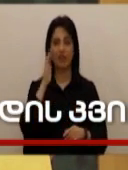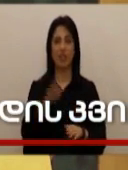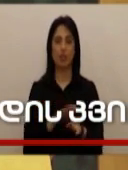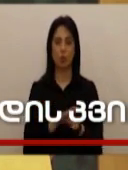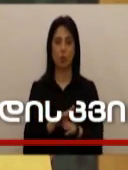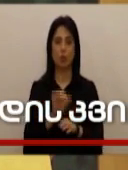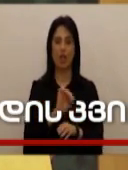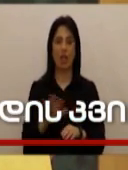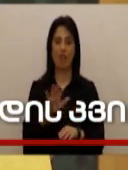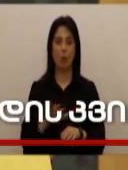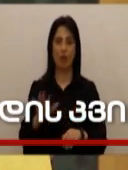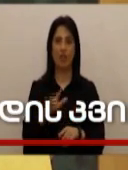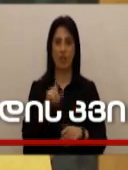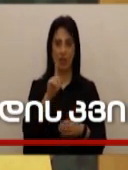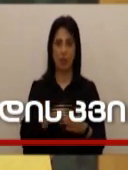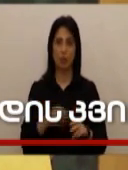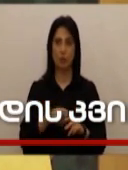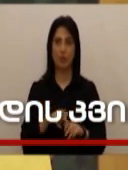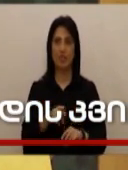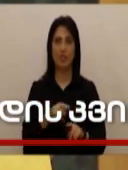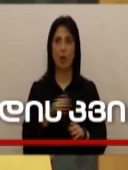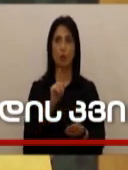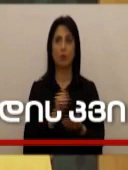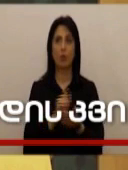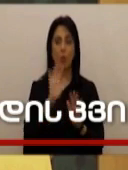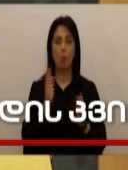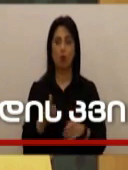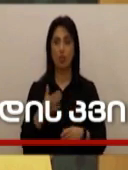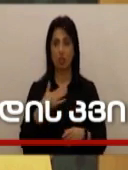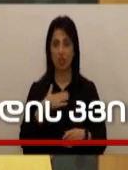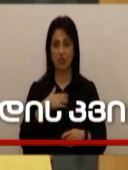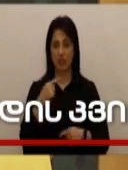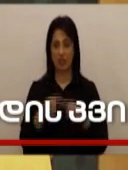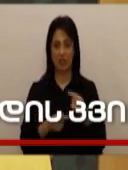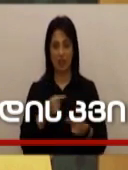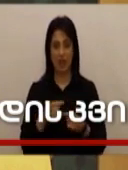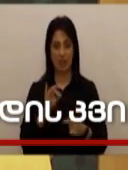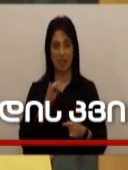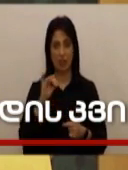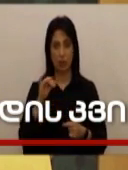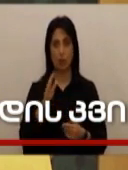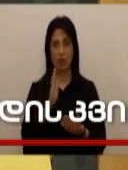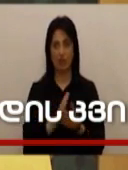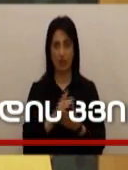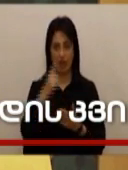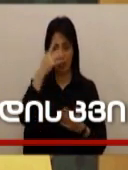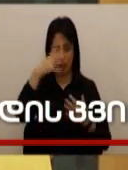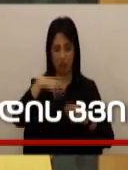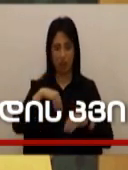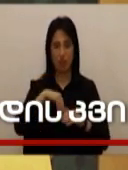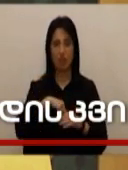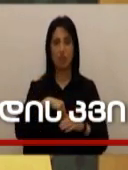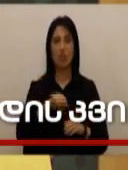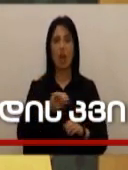სრულად ევროპული ქვეყანა დამერწმუნე თამაში და ეს აუცილებლად მოხდება, იმიტომ რომ ჩვენ ტრადიციულად, ისტორიულად ვართ შინაარსით